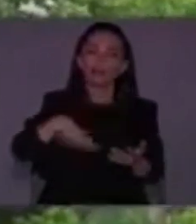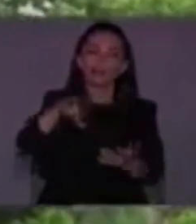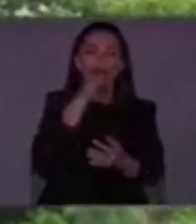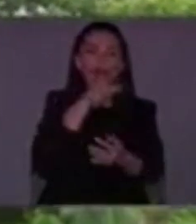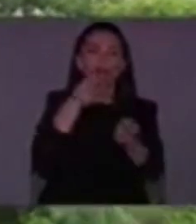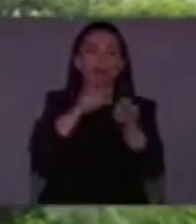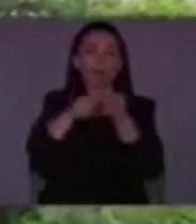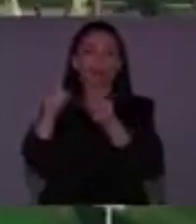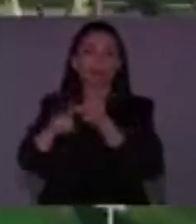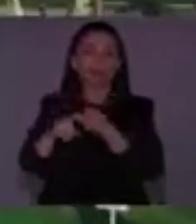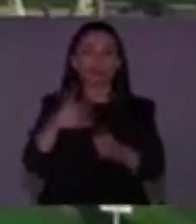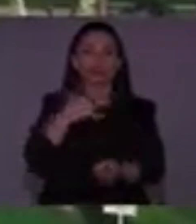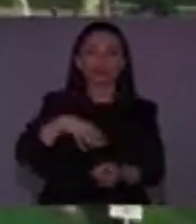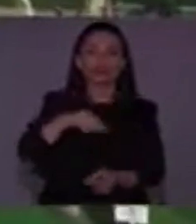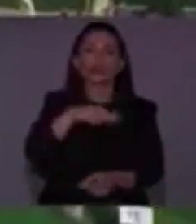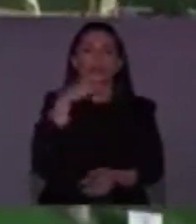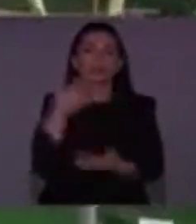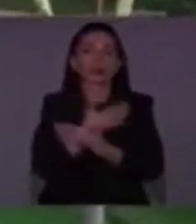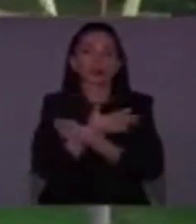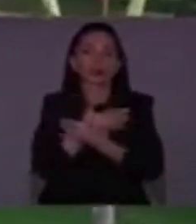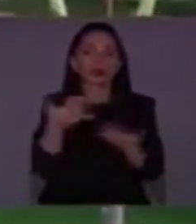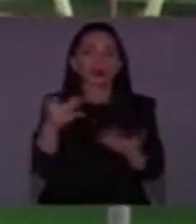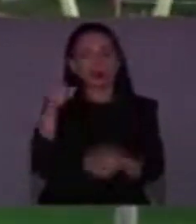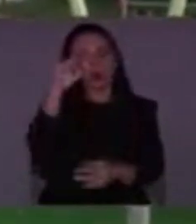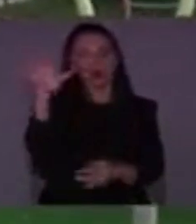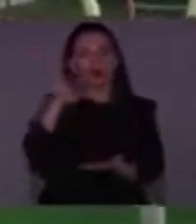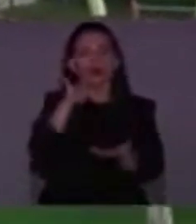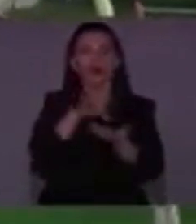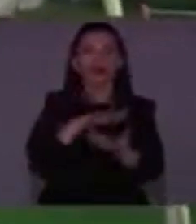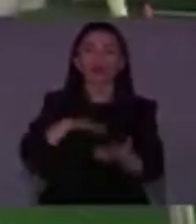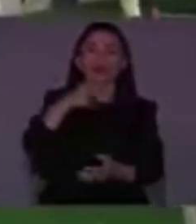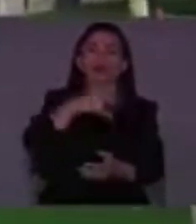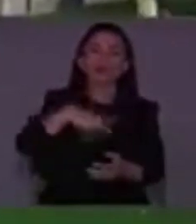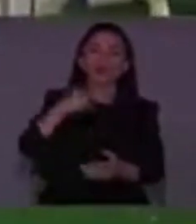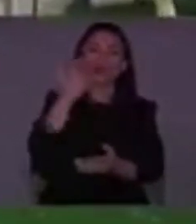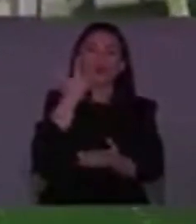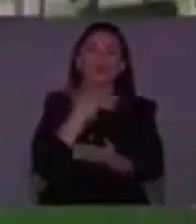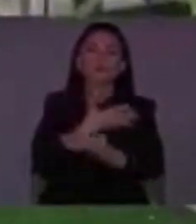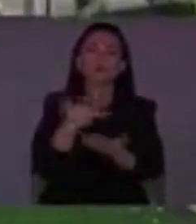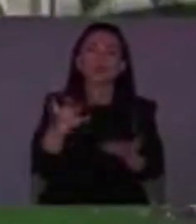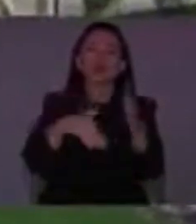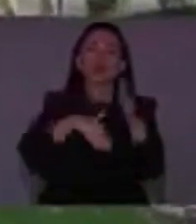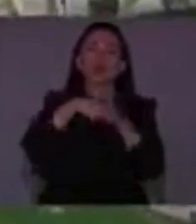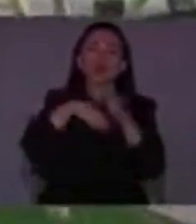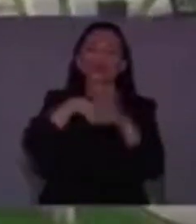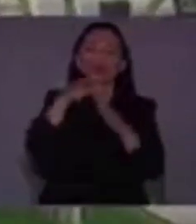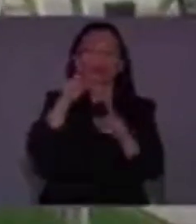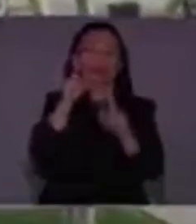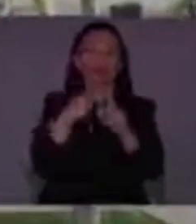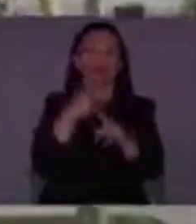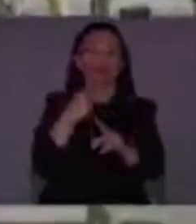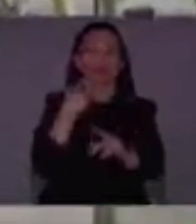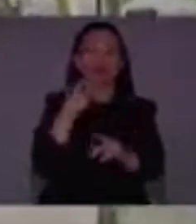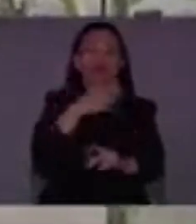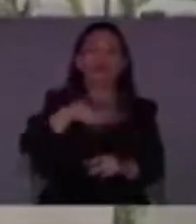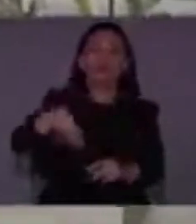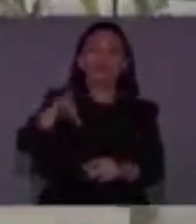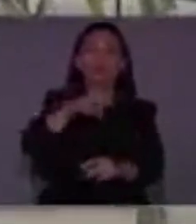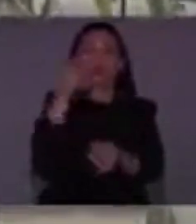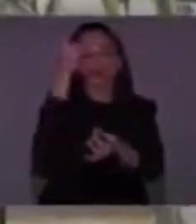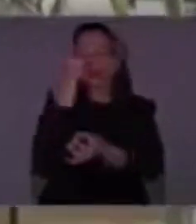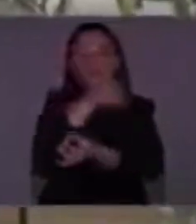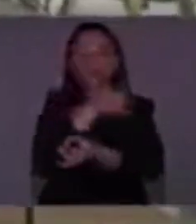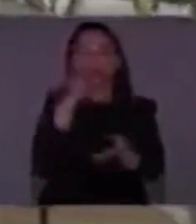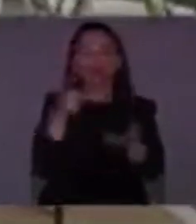უბანში. ჩვენ მრავალფეროვნებით განთქმული ჩვენი ქალაქის ყველა ფერს კიდევ უფრო გამოვკვეთ და მის ყველა